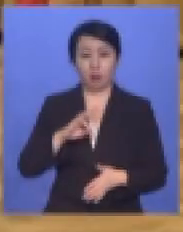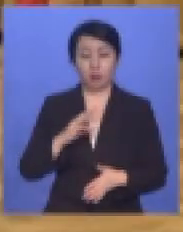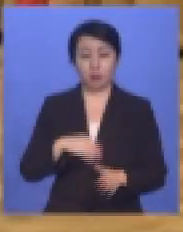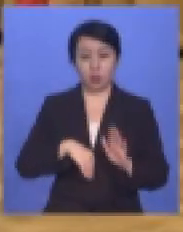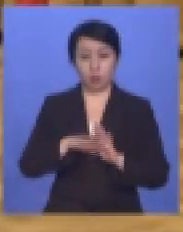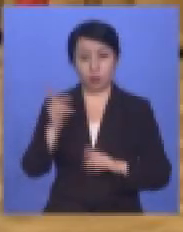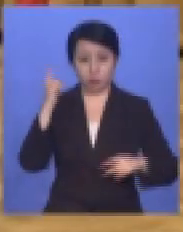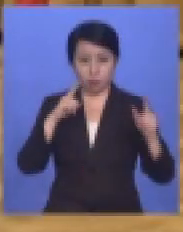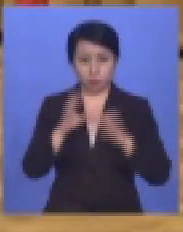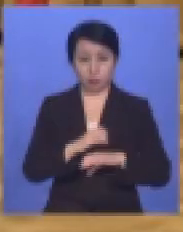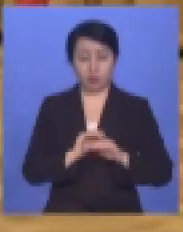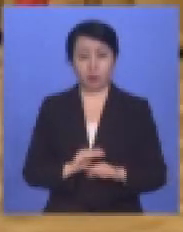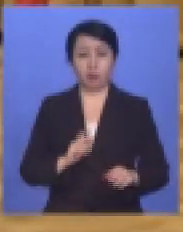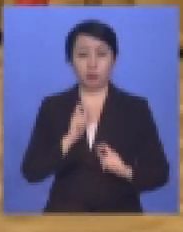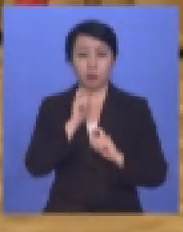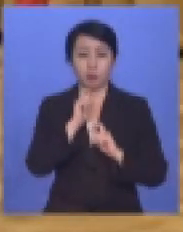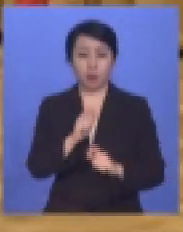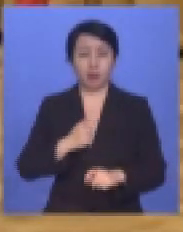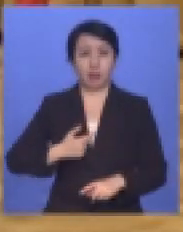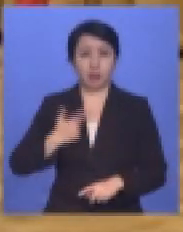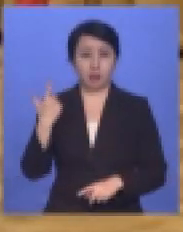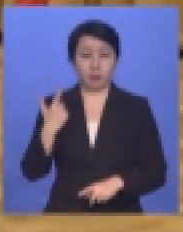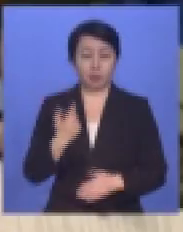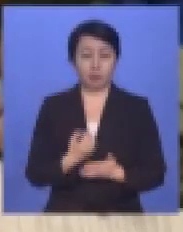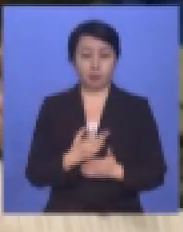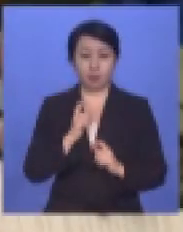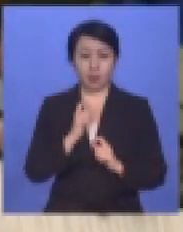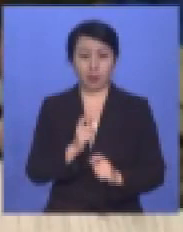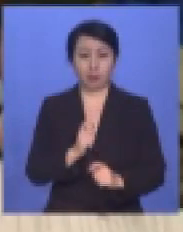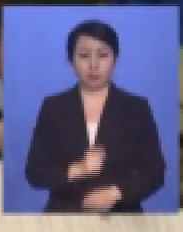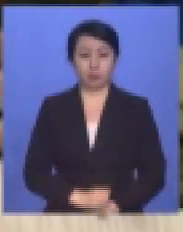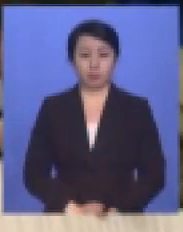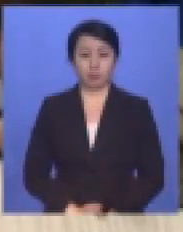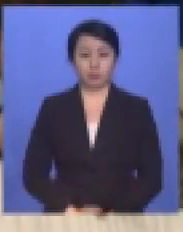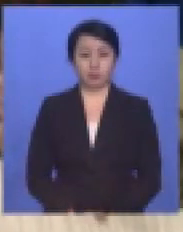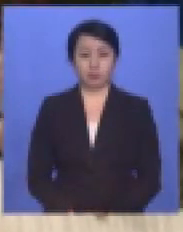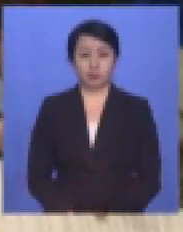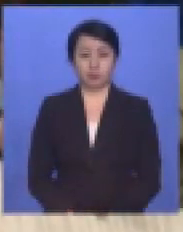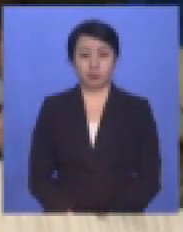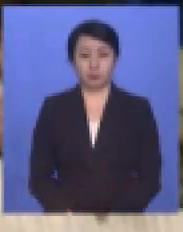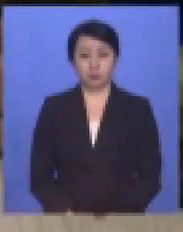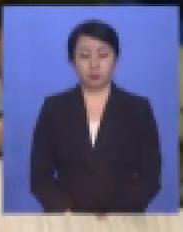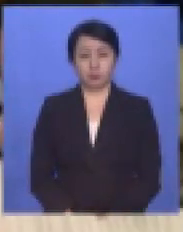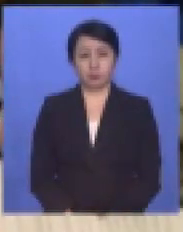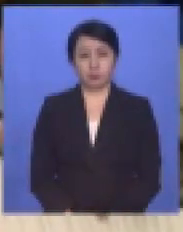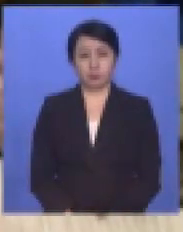лучший творческий номер ребята будут награждены грамотами и ценными призами. Камиля Хамидуллина, Айнур Дусан, Султан Укенов, служба новостей.